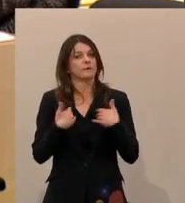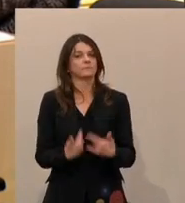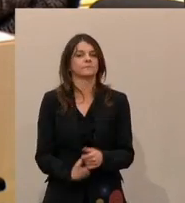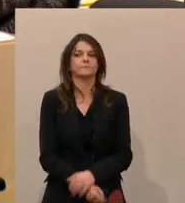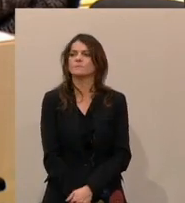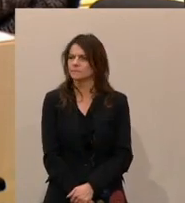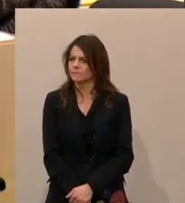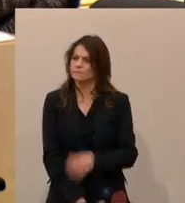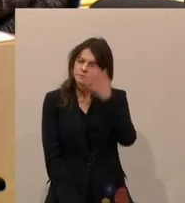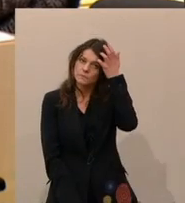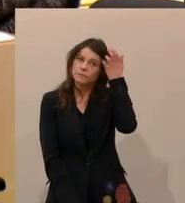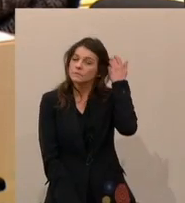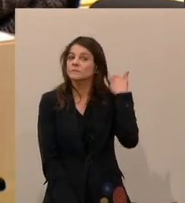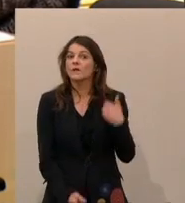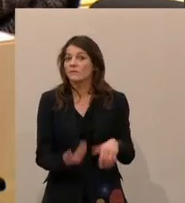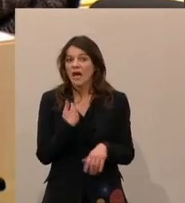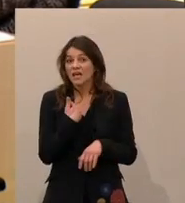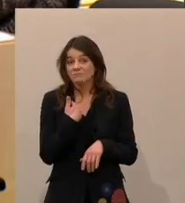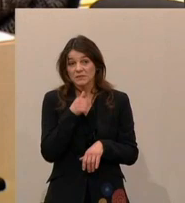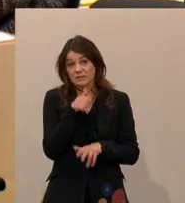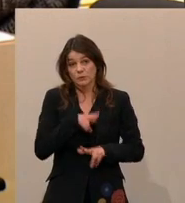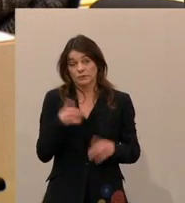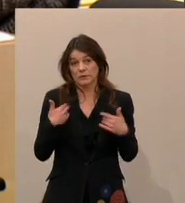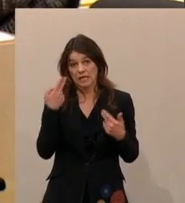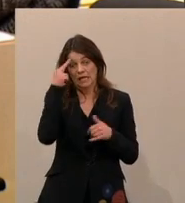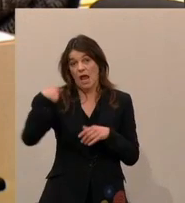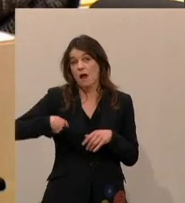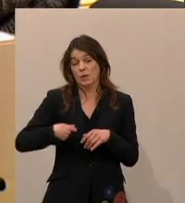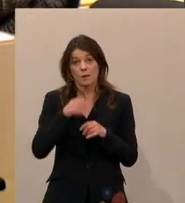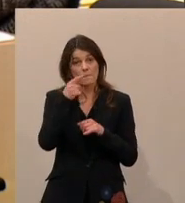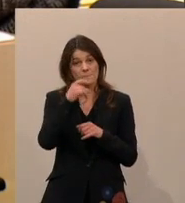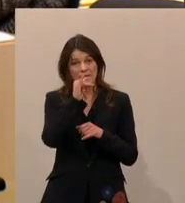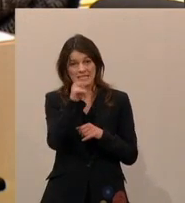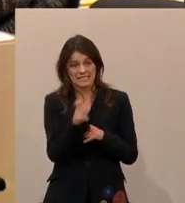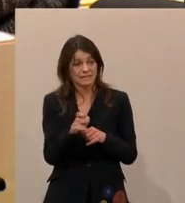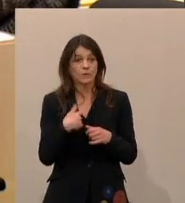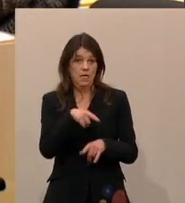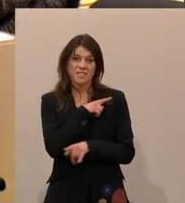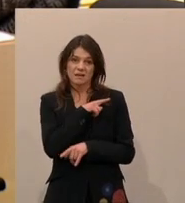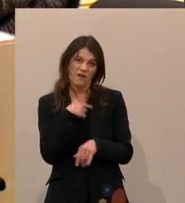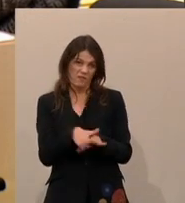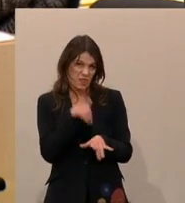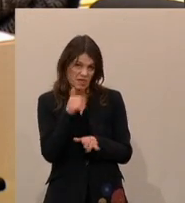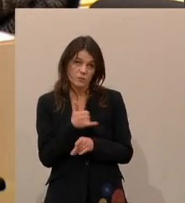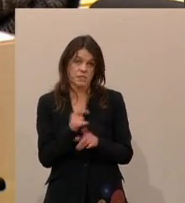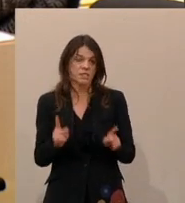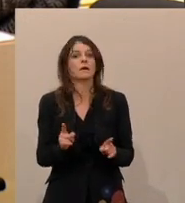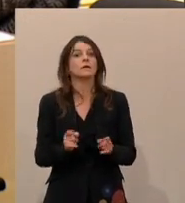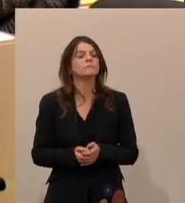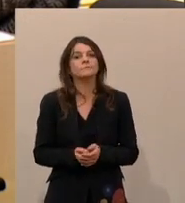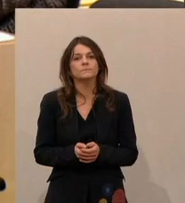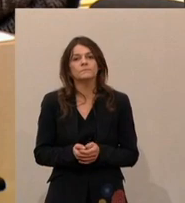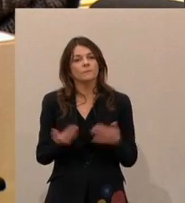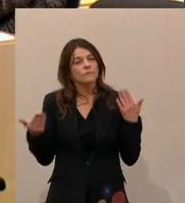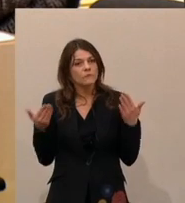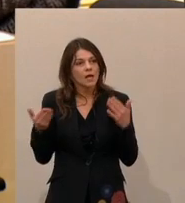ausdrücklich. Was ich aber viel weniger begrüße, Herr Abgeordneter Pilz, und das finde ich dann überhaupt gar nicht lustig, ich